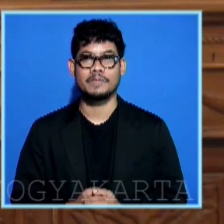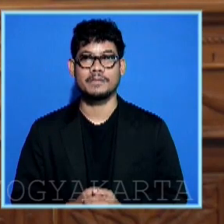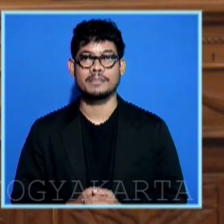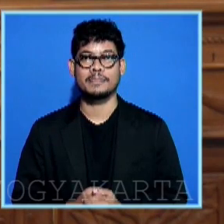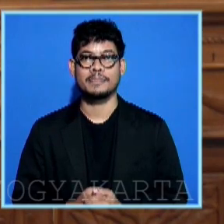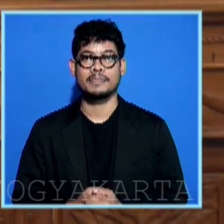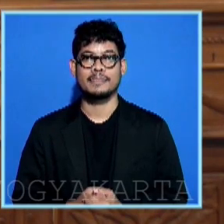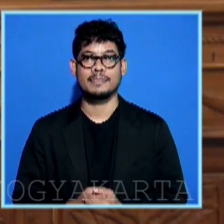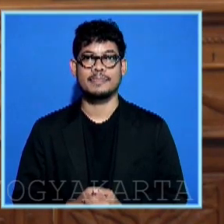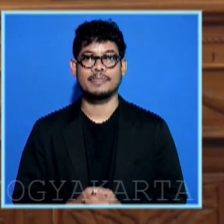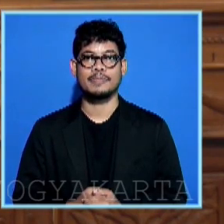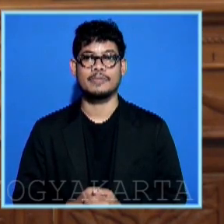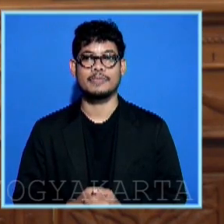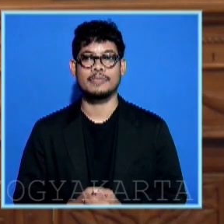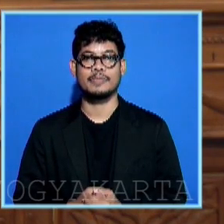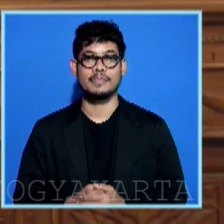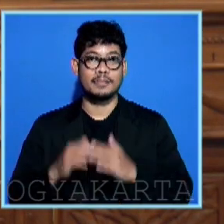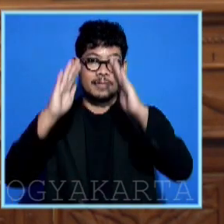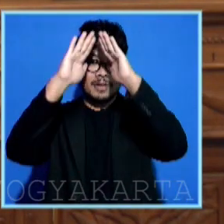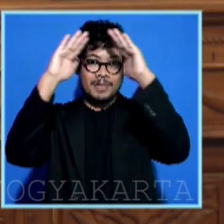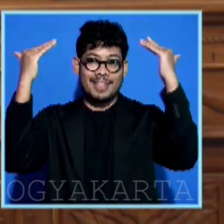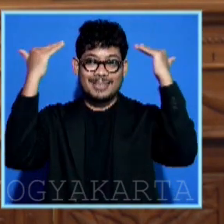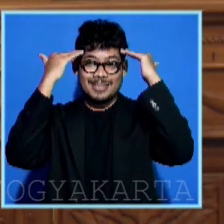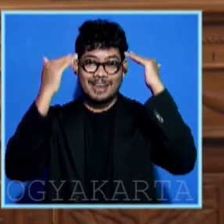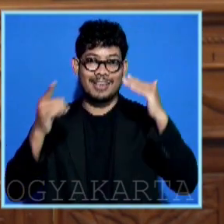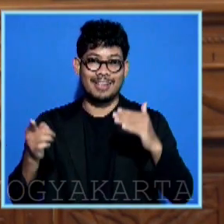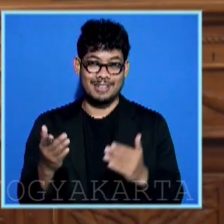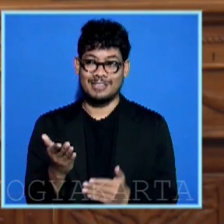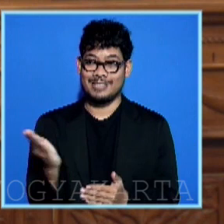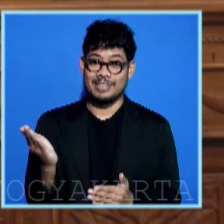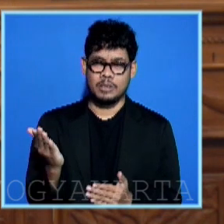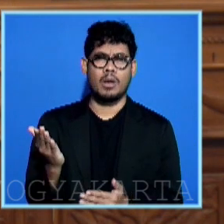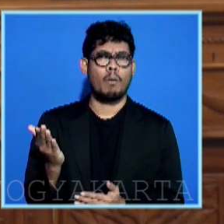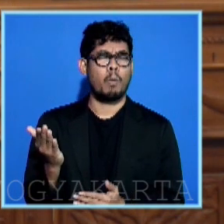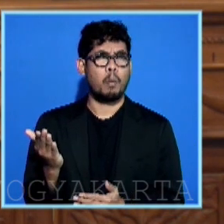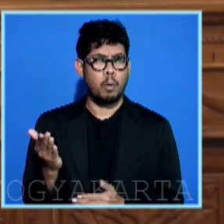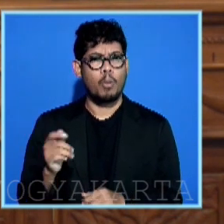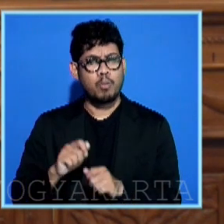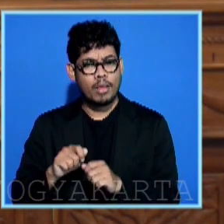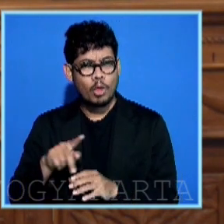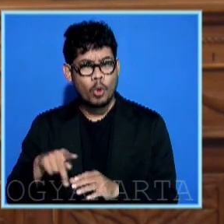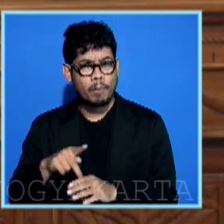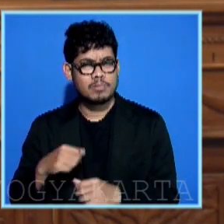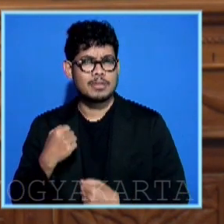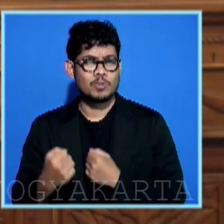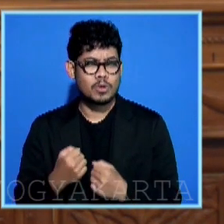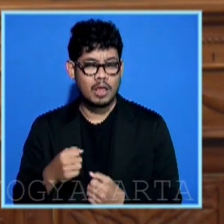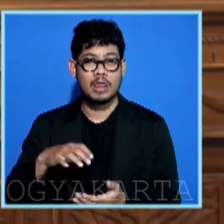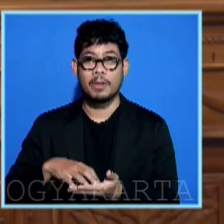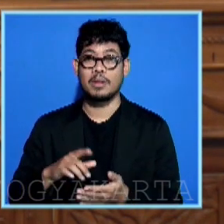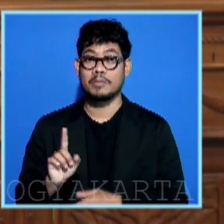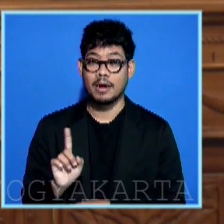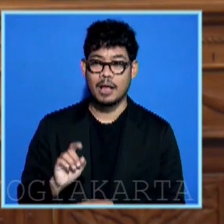sawetawis kadang Tani ingkang Ugi pelaku usaha kopi ing laladan Paren menorh Kabupaten kulonogo tasih kewetan